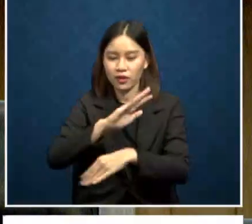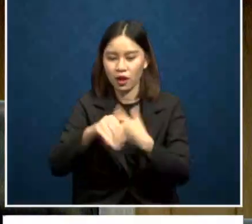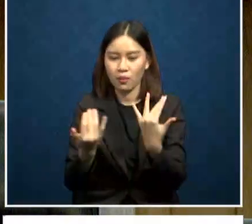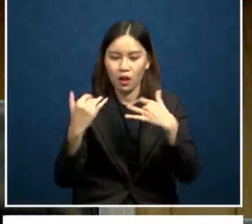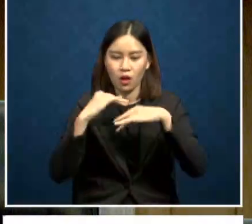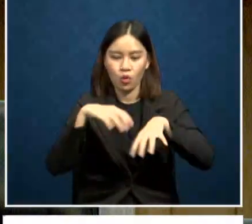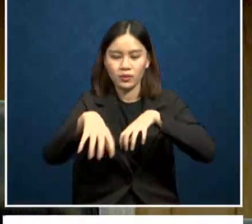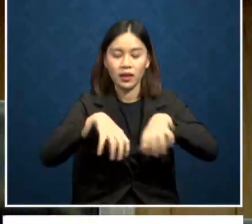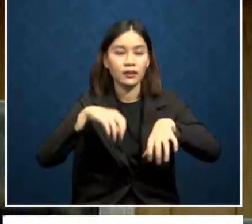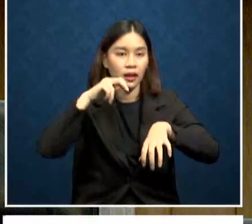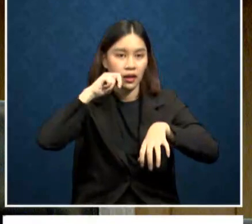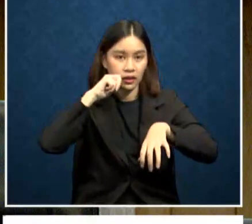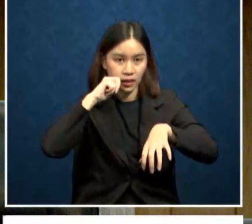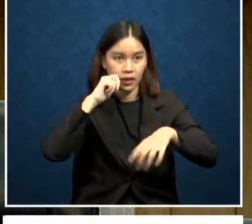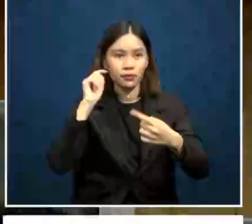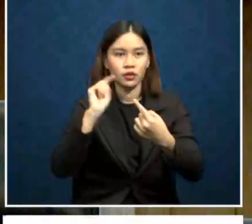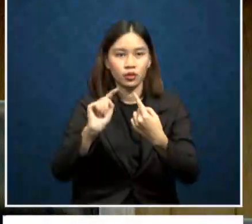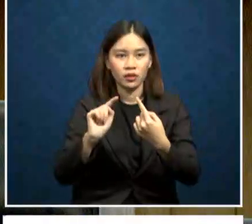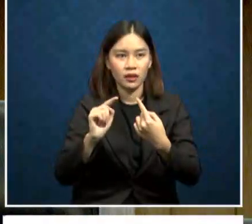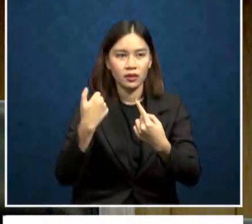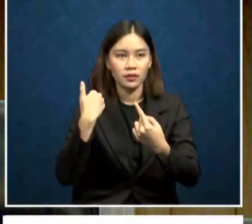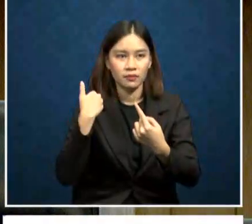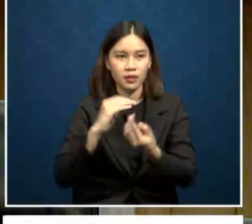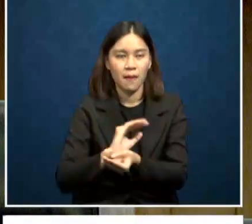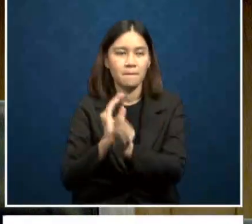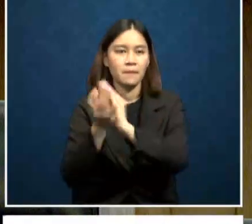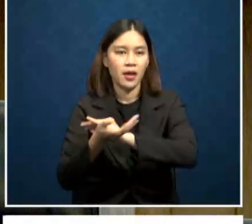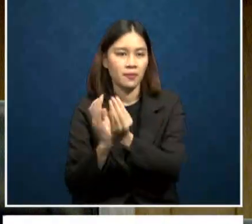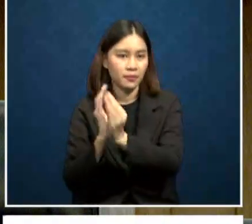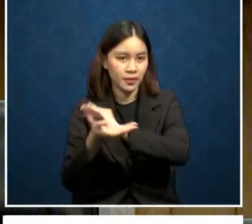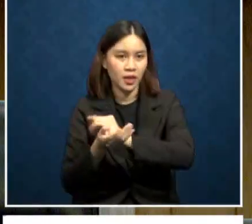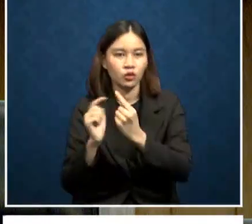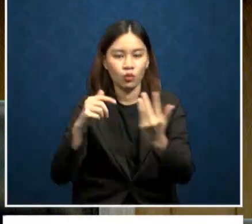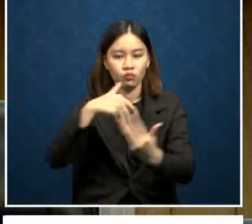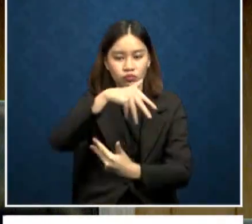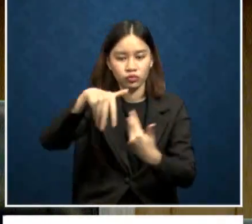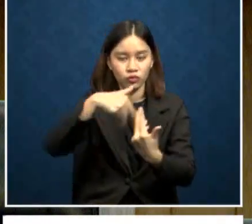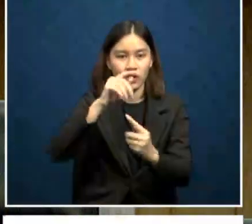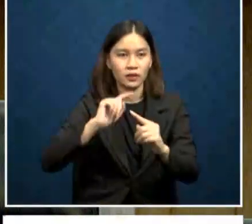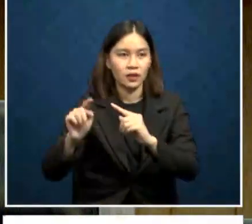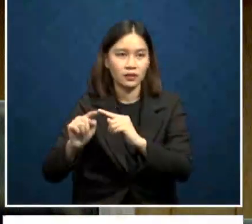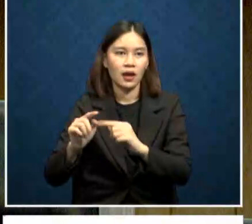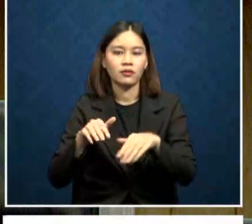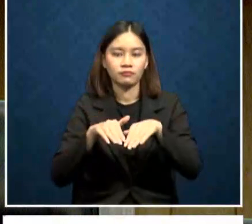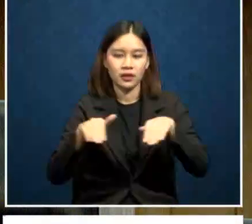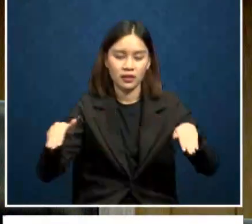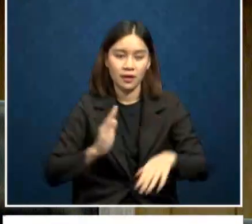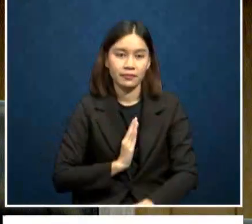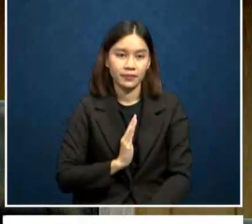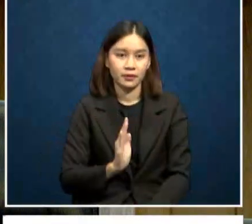บริหารจัดการน้ำในสถานการณ์ที่เกิดการเปลี่ยนแปลงสภาพภูมิภาคอย่างทั่วถึงแลเป็น